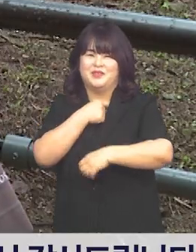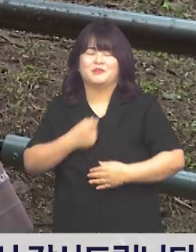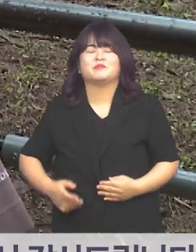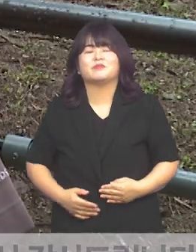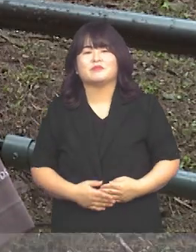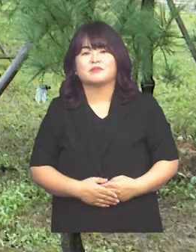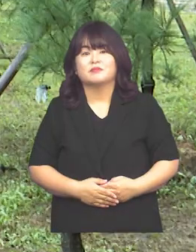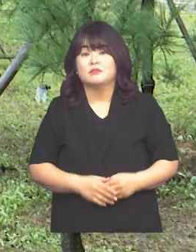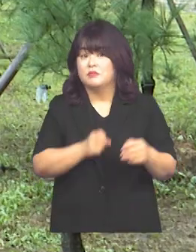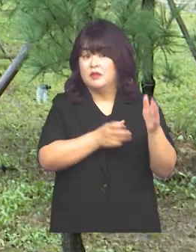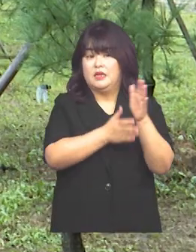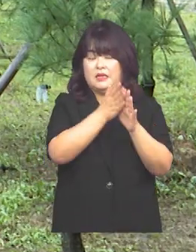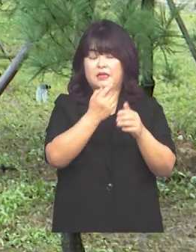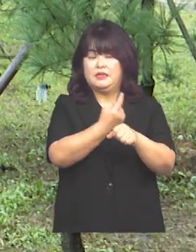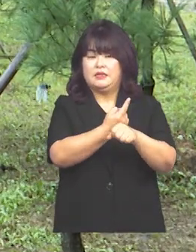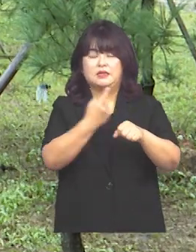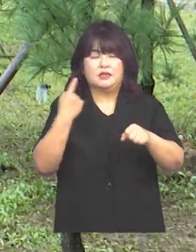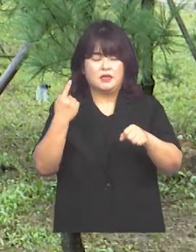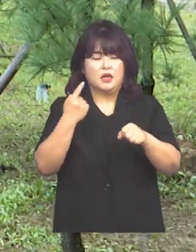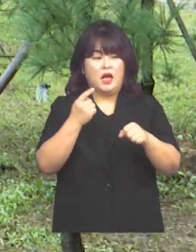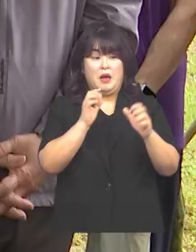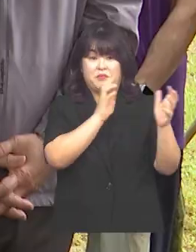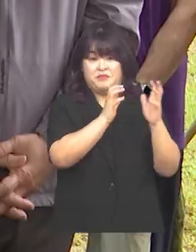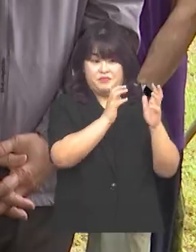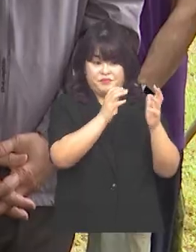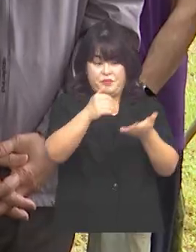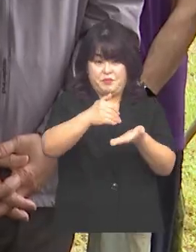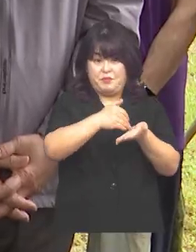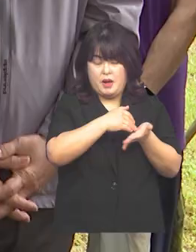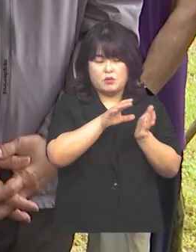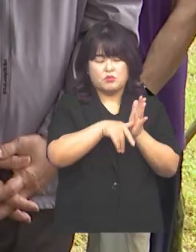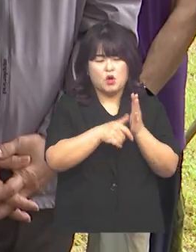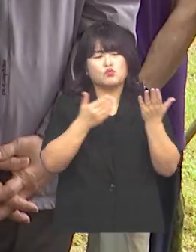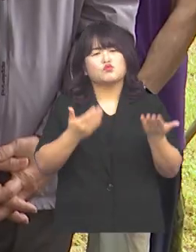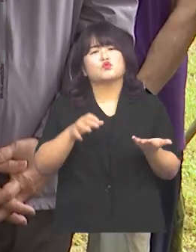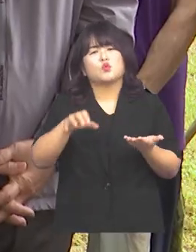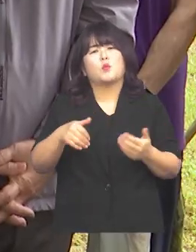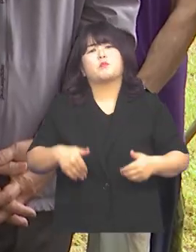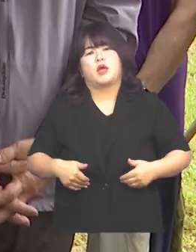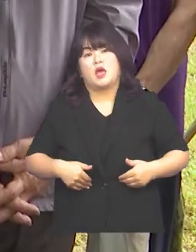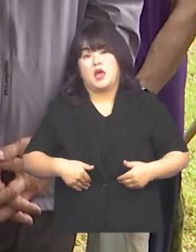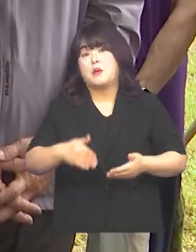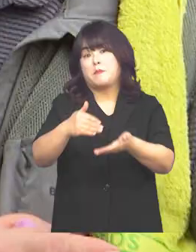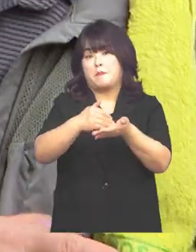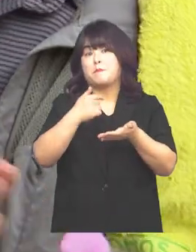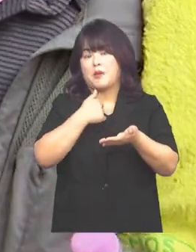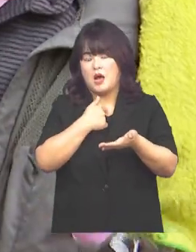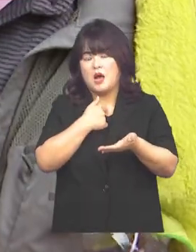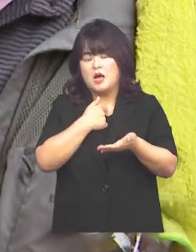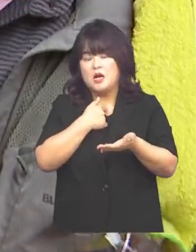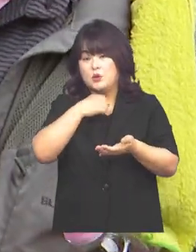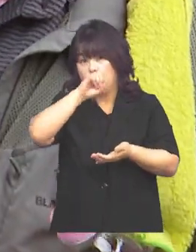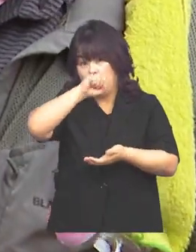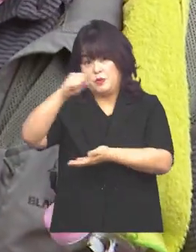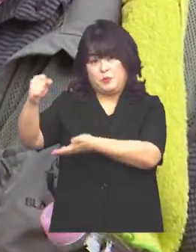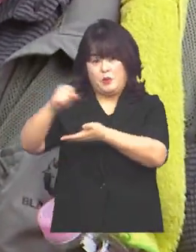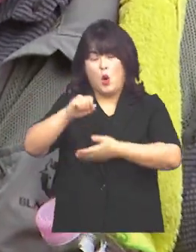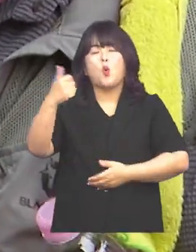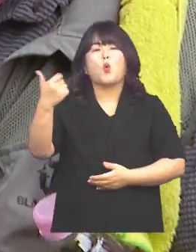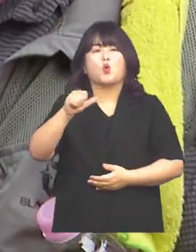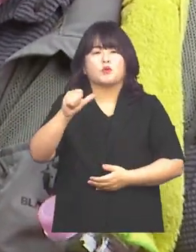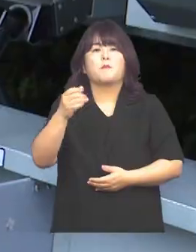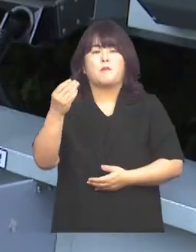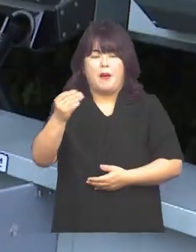감사드립니다. 시는 지난해 주민간담회에서 휴게시설이 필요하다는 의견이 나오자 12,5천만 원을